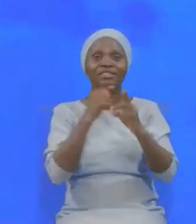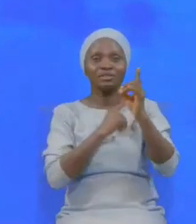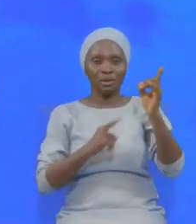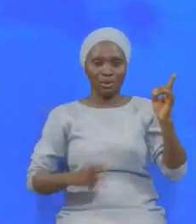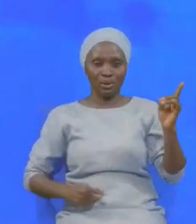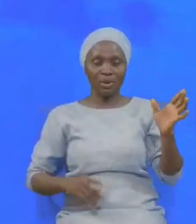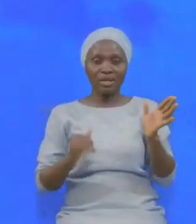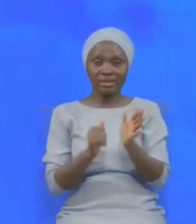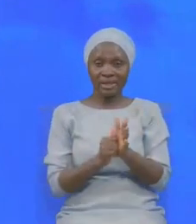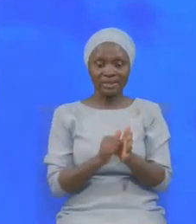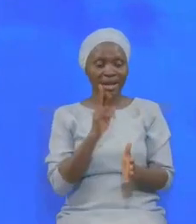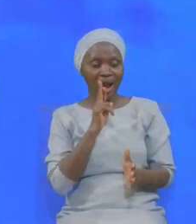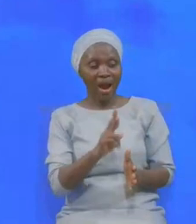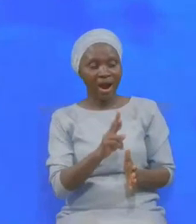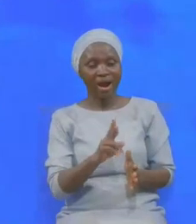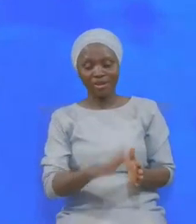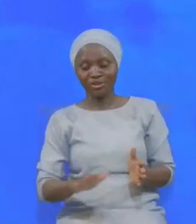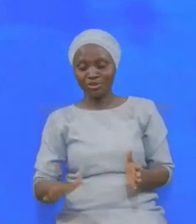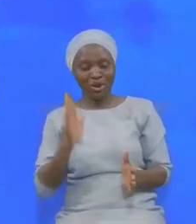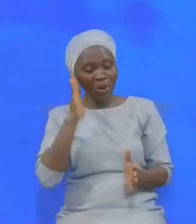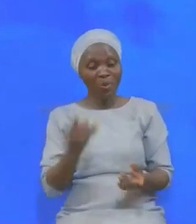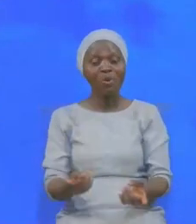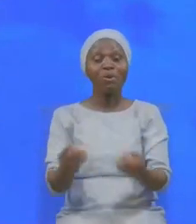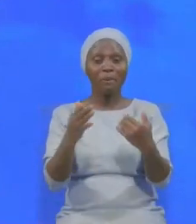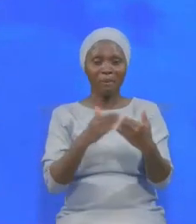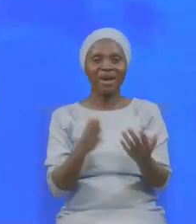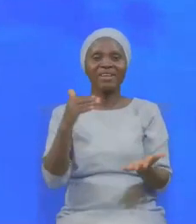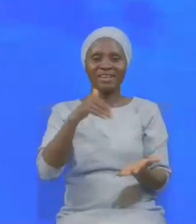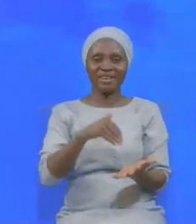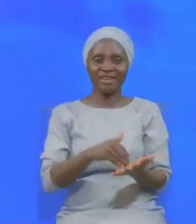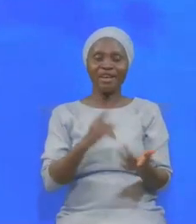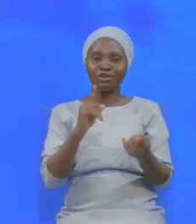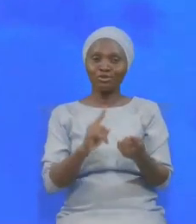l'Éternel. Tes enfants reviendront dans leur